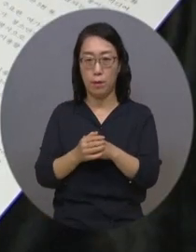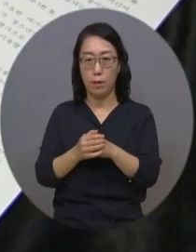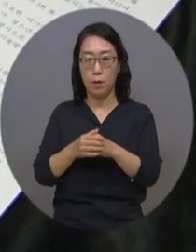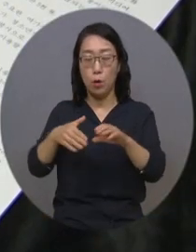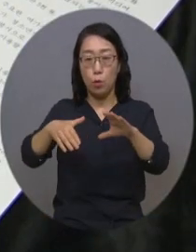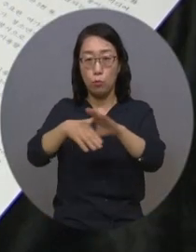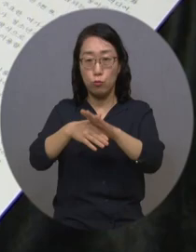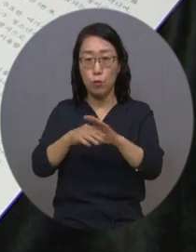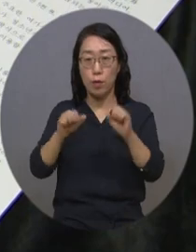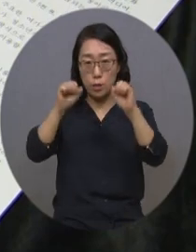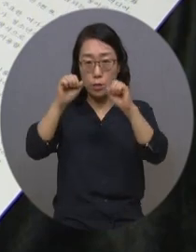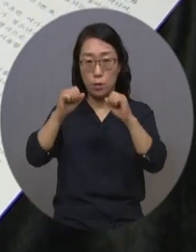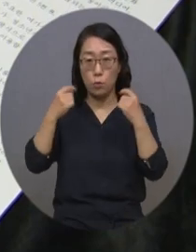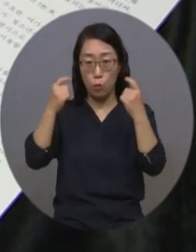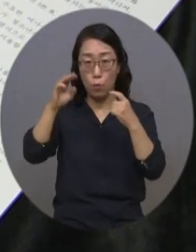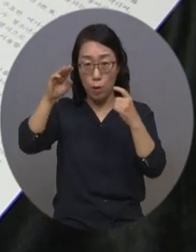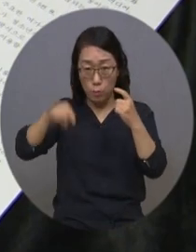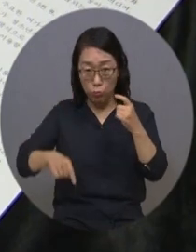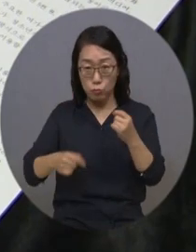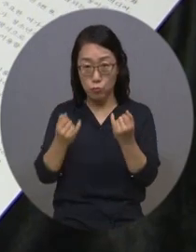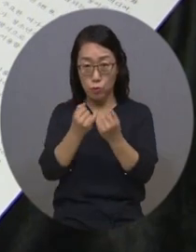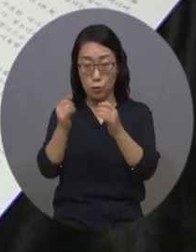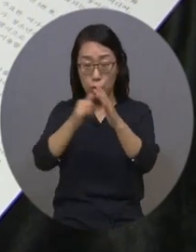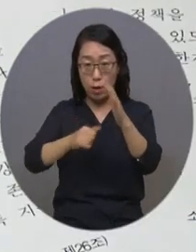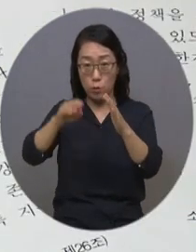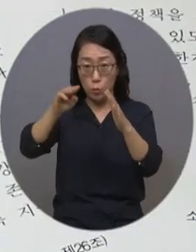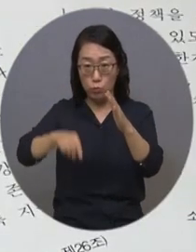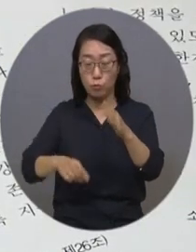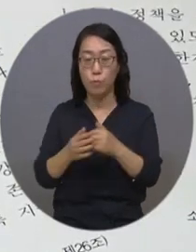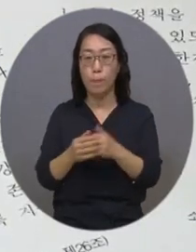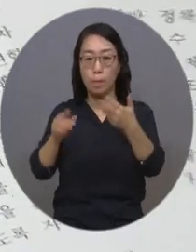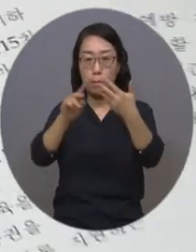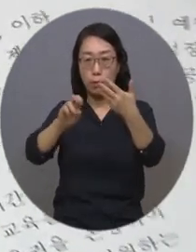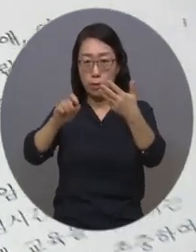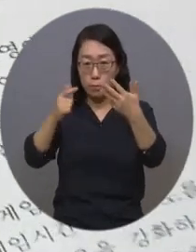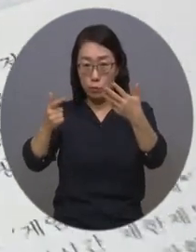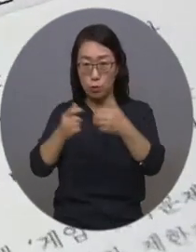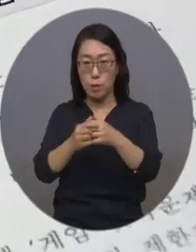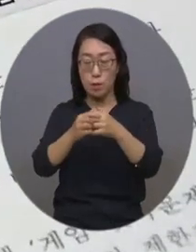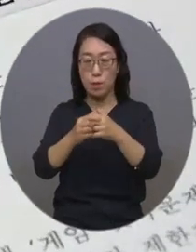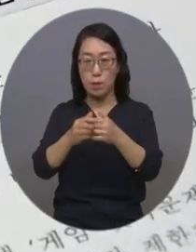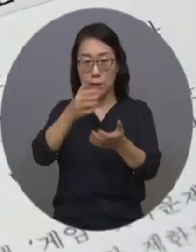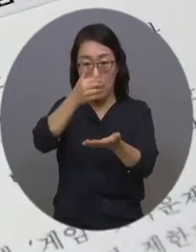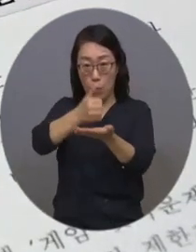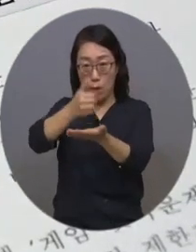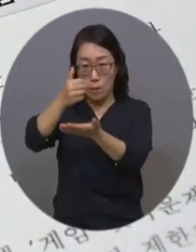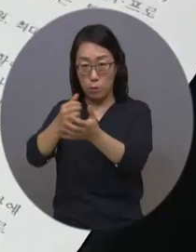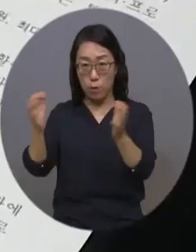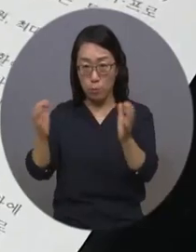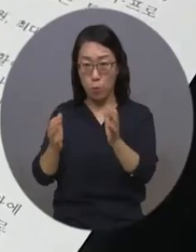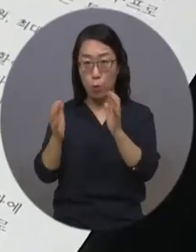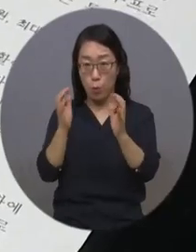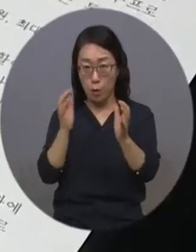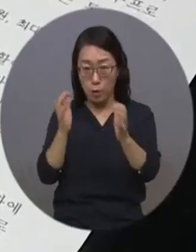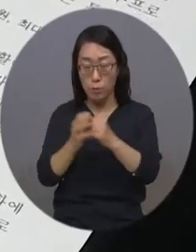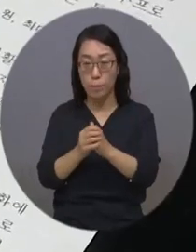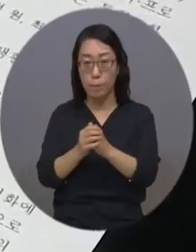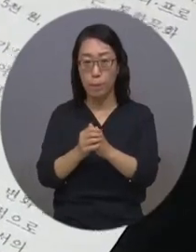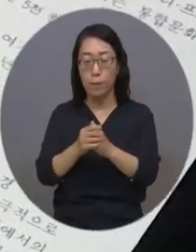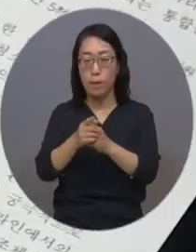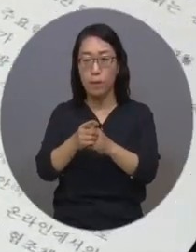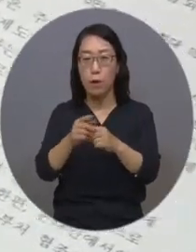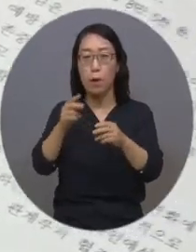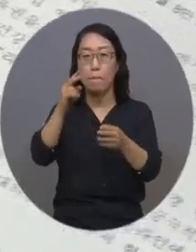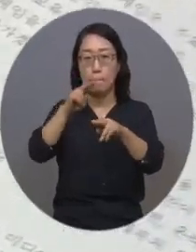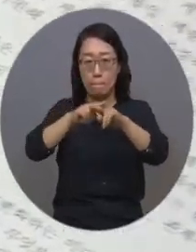문화체육관광부와 여성가족부는 지난 달 25일 사회 관계장관 회의에서 이런 내용의 셧다운 제도 폐지